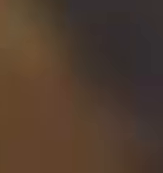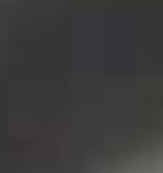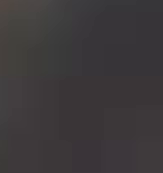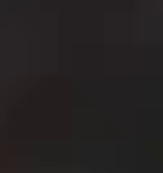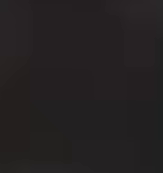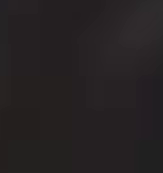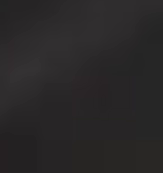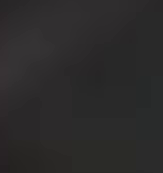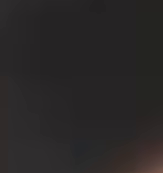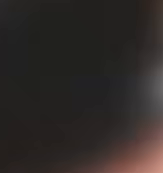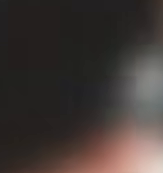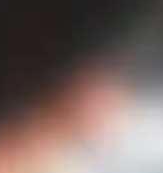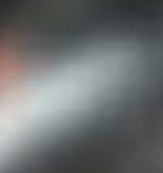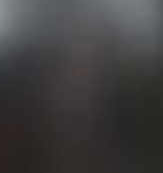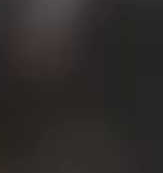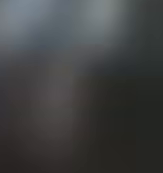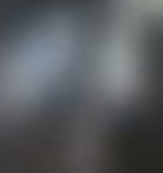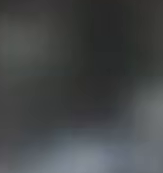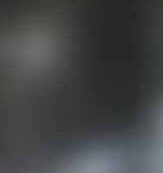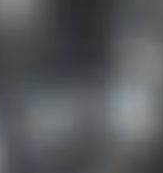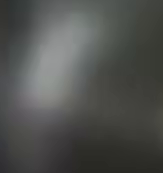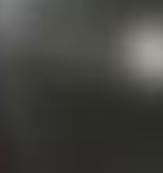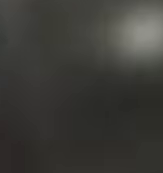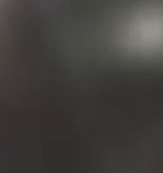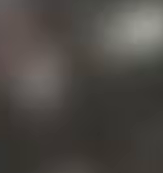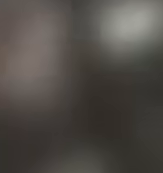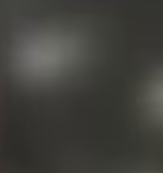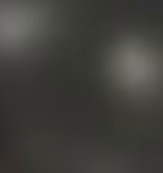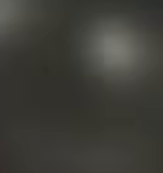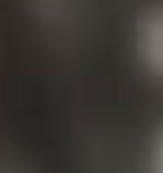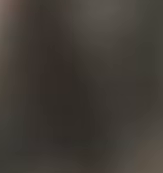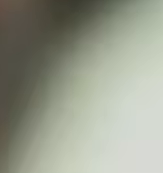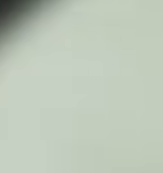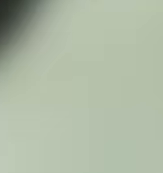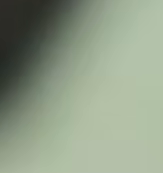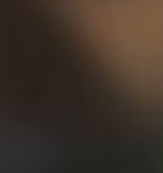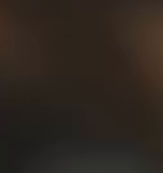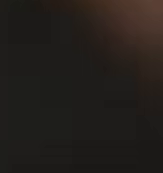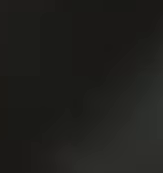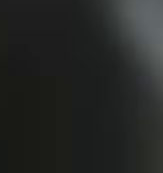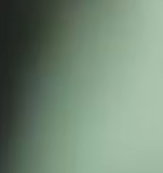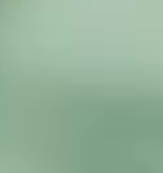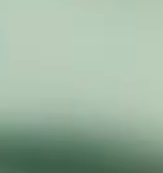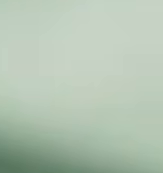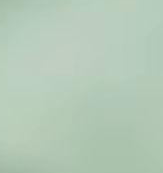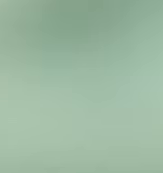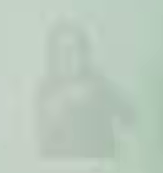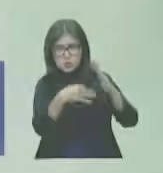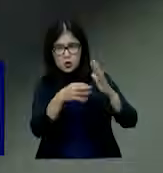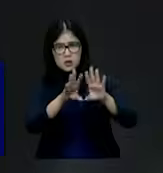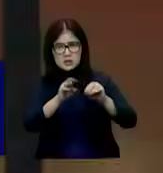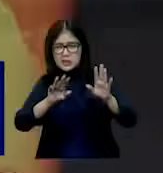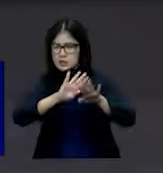Pelaku Rizal ditangkap warga saat aksinya kepergok dalam rumah yang ditinggal penghuninya bekerja. Pelaku nekat